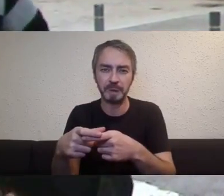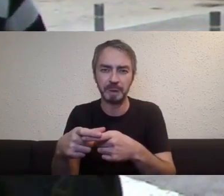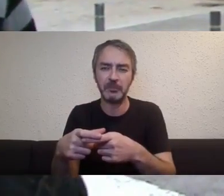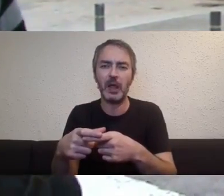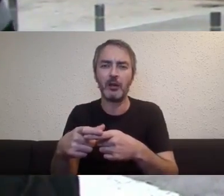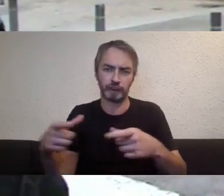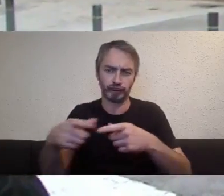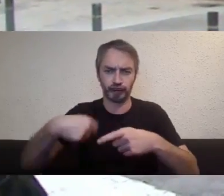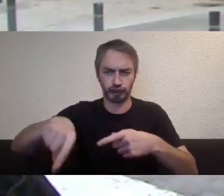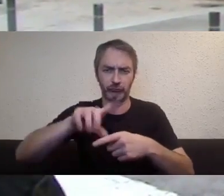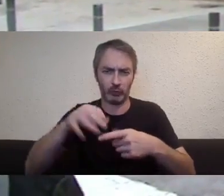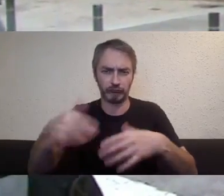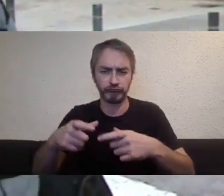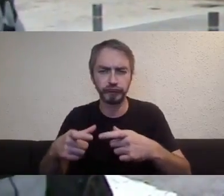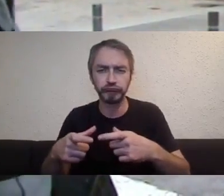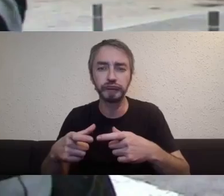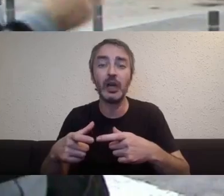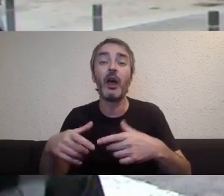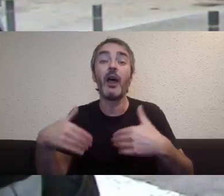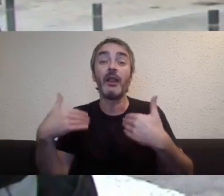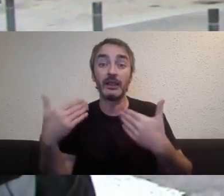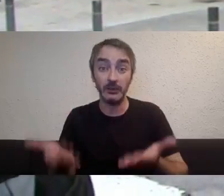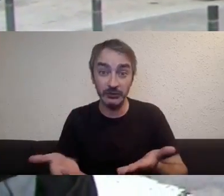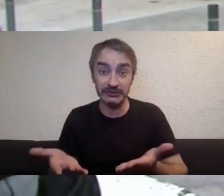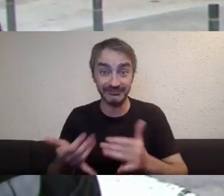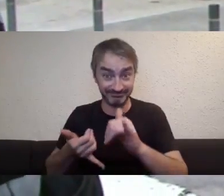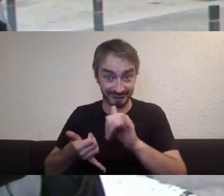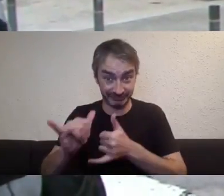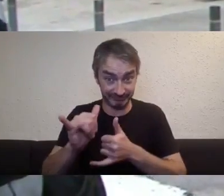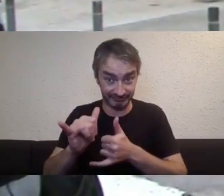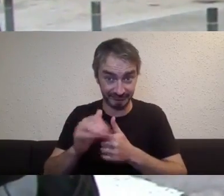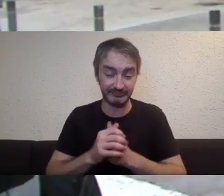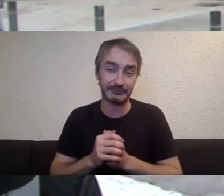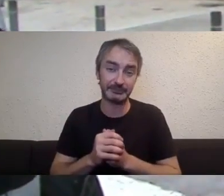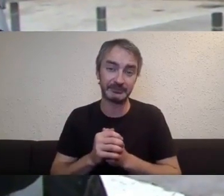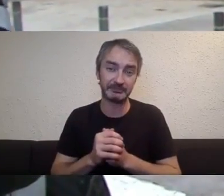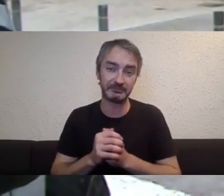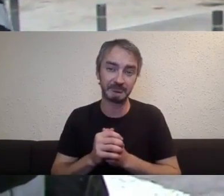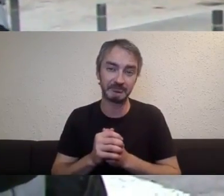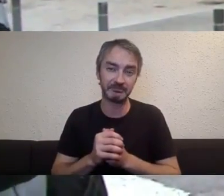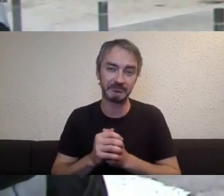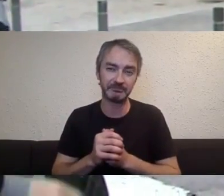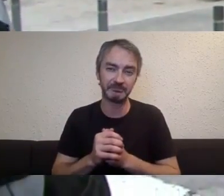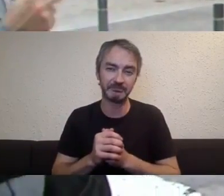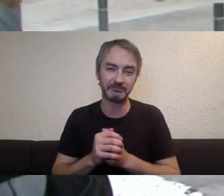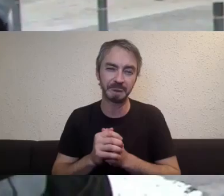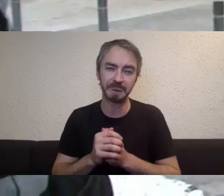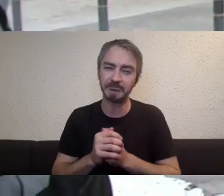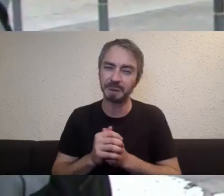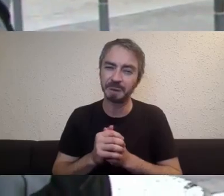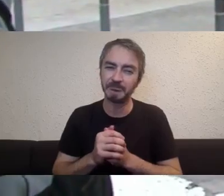eren unes assemblees bastant grans. I el desallotjament va arribar després